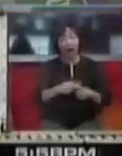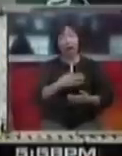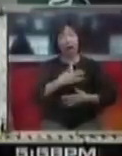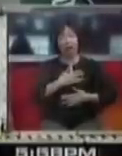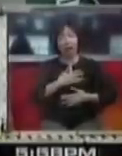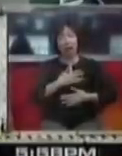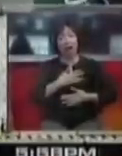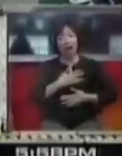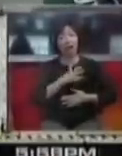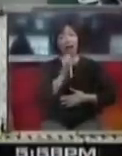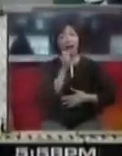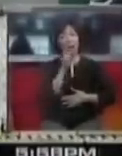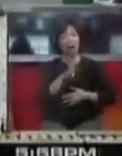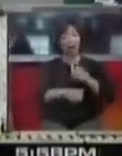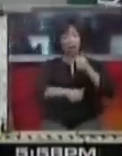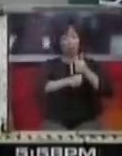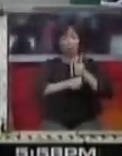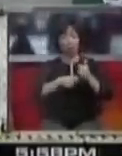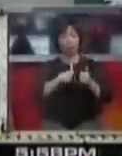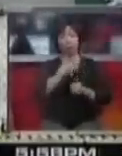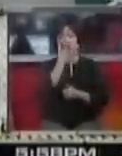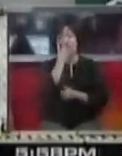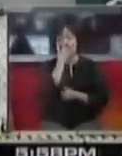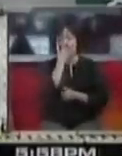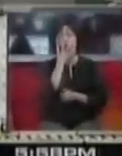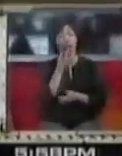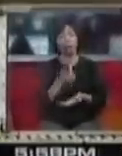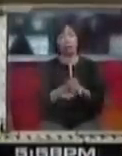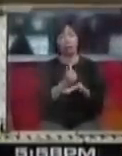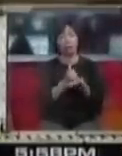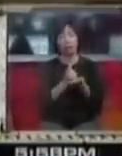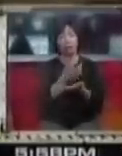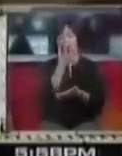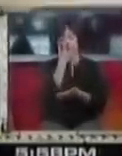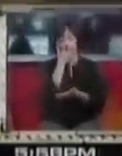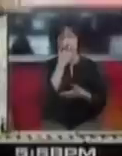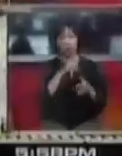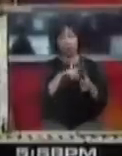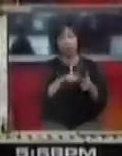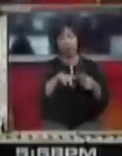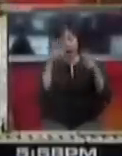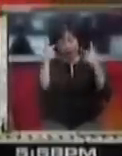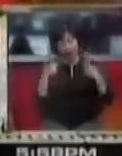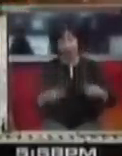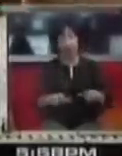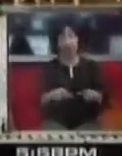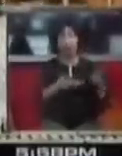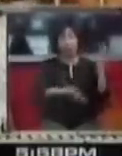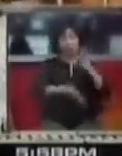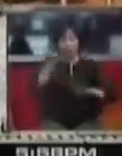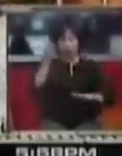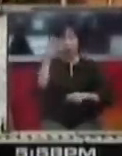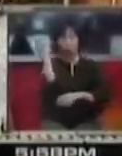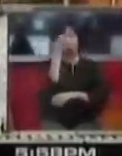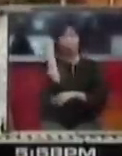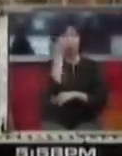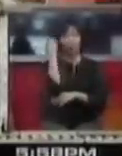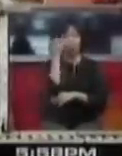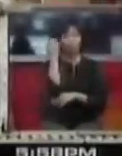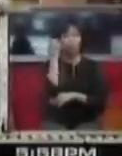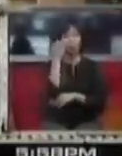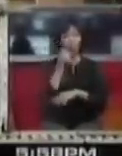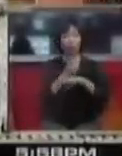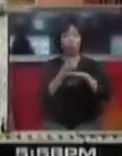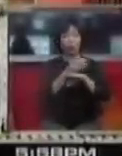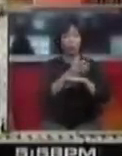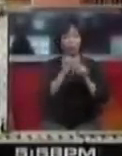namang dalagyan ko siya ng hangin para ma-assist man yung kung ano man yung bumabara sa kanyang mga dibdib o kanyang basa. Sa ospital, agad sinuri si Aling